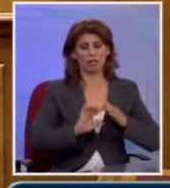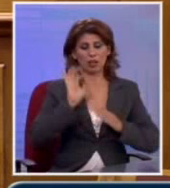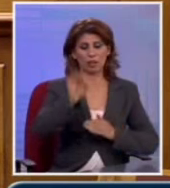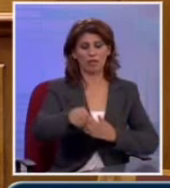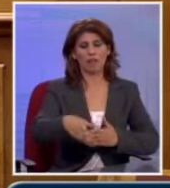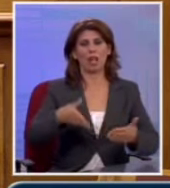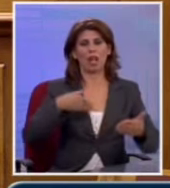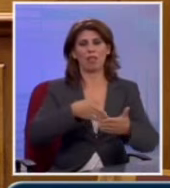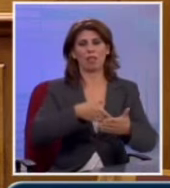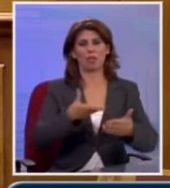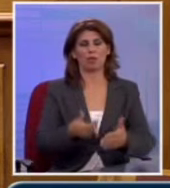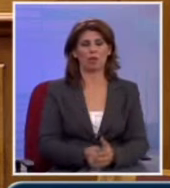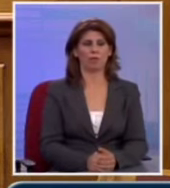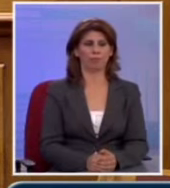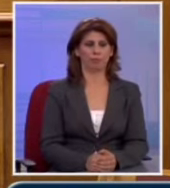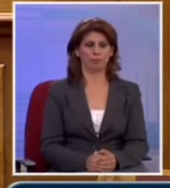διέξοδα.